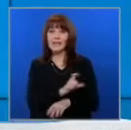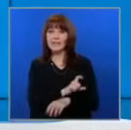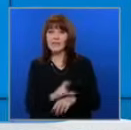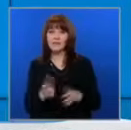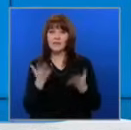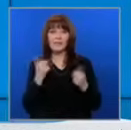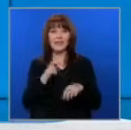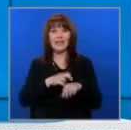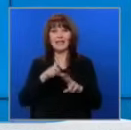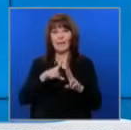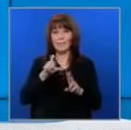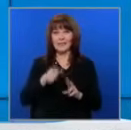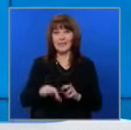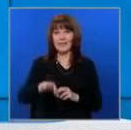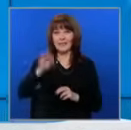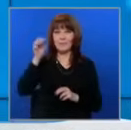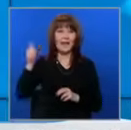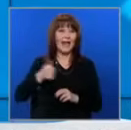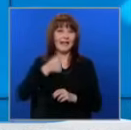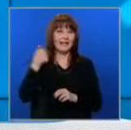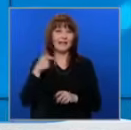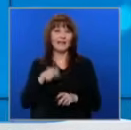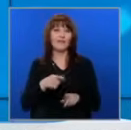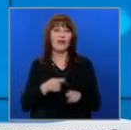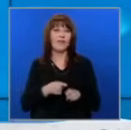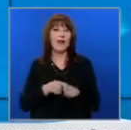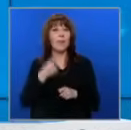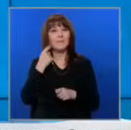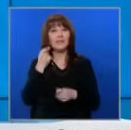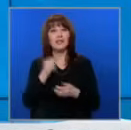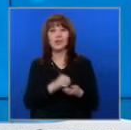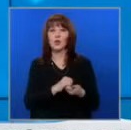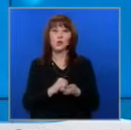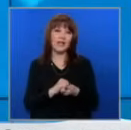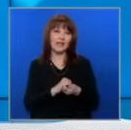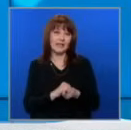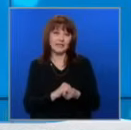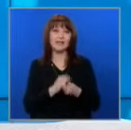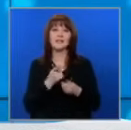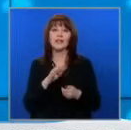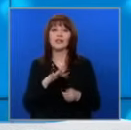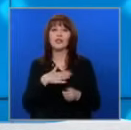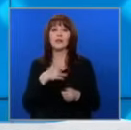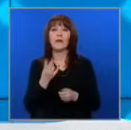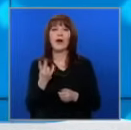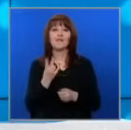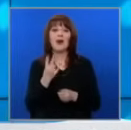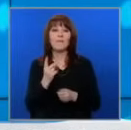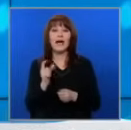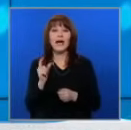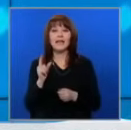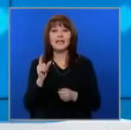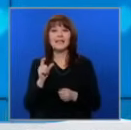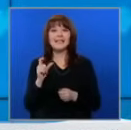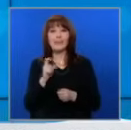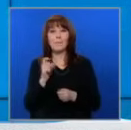Седмици преди ДПС да избере лидери, днес това направи младежката организация на партията и младежкото ДПС ще има двама съпредседатели.